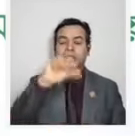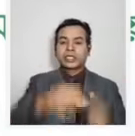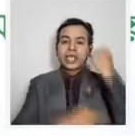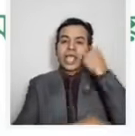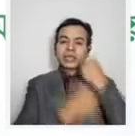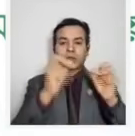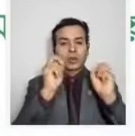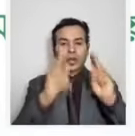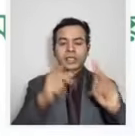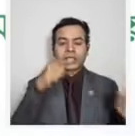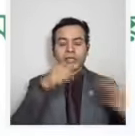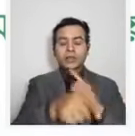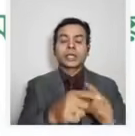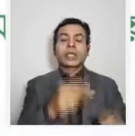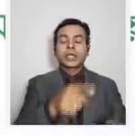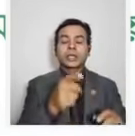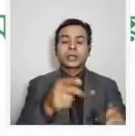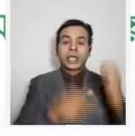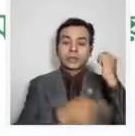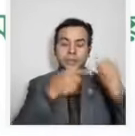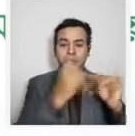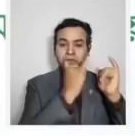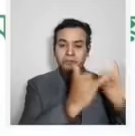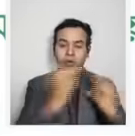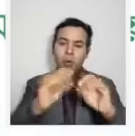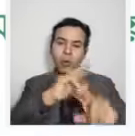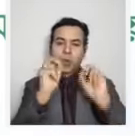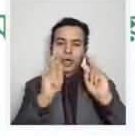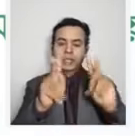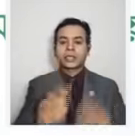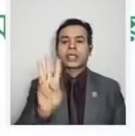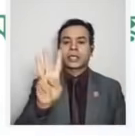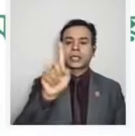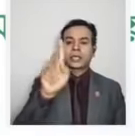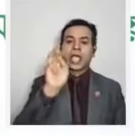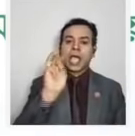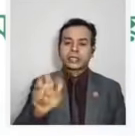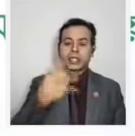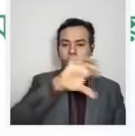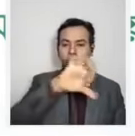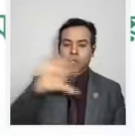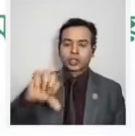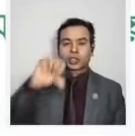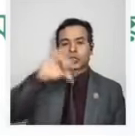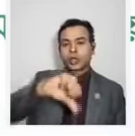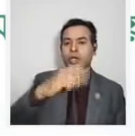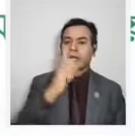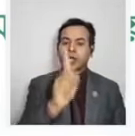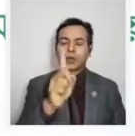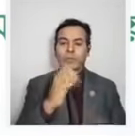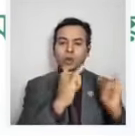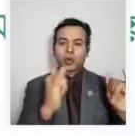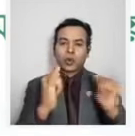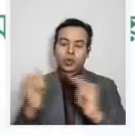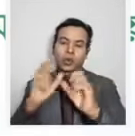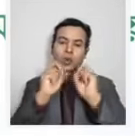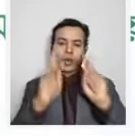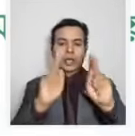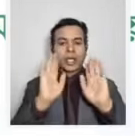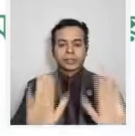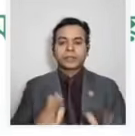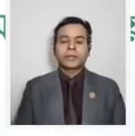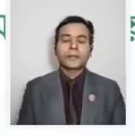পর্যায়ে প্রাতিষ্ঠানিক কোয়ারেন্টাইনের জন্য প্রস্তুত করা আছে 629টি প্রতিষ্ঠান এবং এই প্রতিষ্ঠানগুলির মাধ্যমে কোয়ারেন্টাইন সেবা দেওয়া